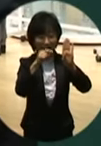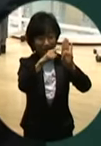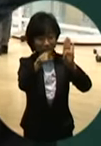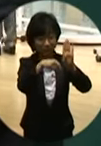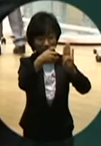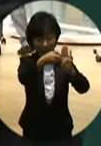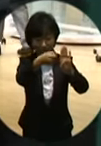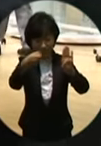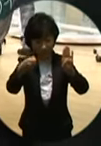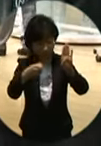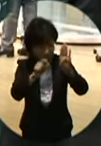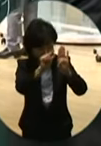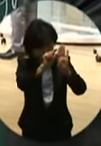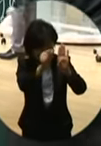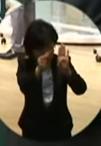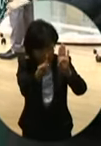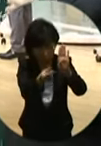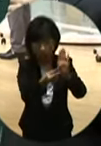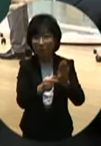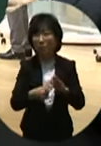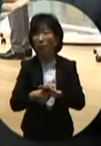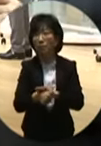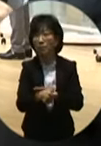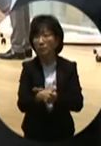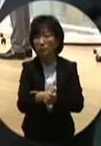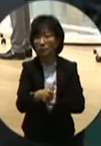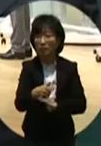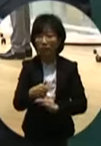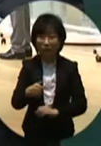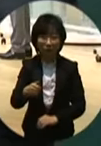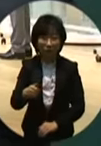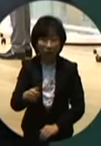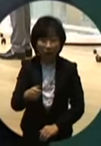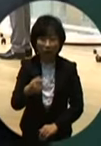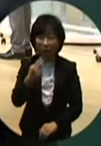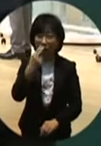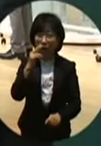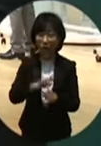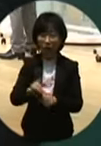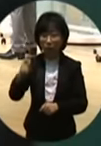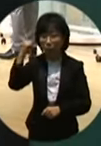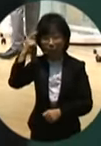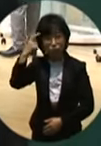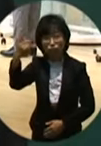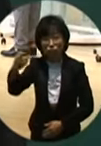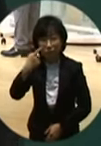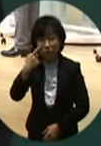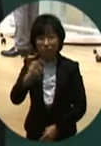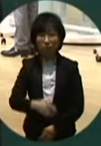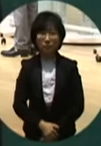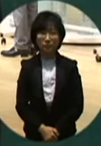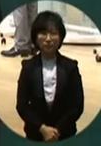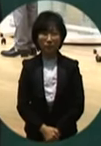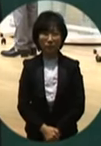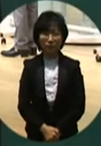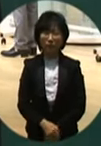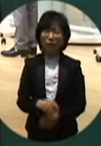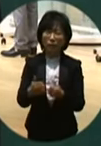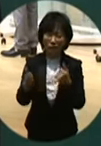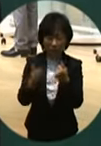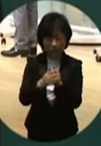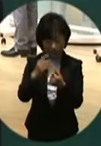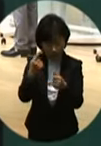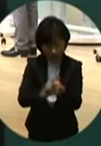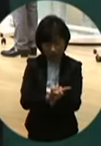head of a snake. 왜 그런지 한번 물어보세요. Ask them why. 그리고 인간은 영적 문제 올 수밖에 없어요. Human beings have no choice but to have